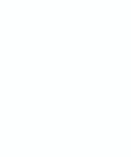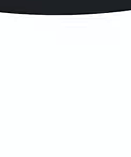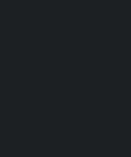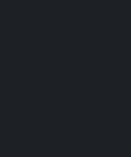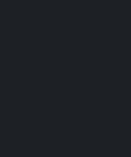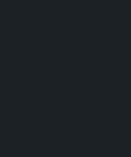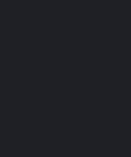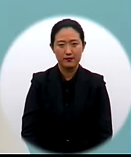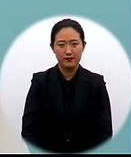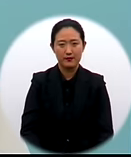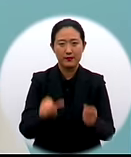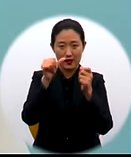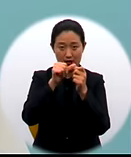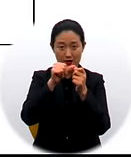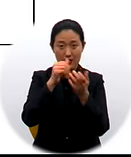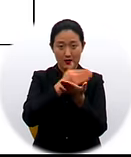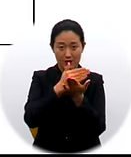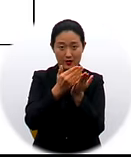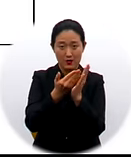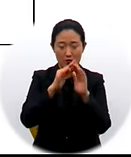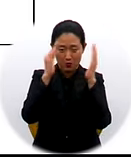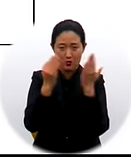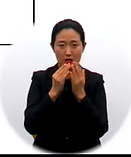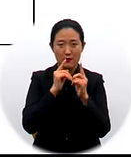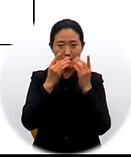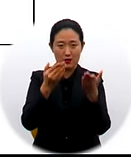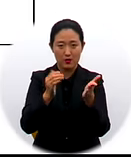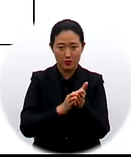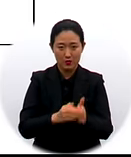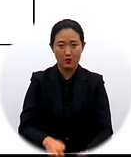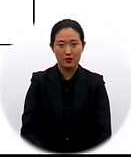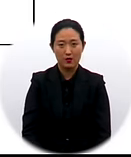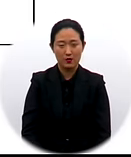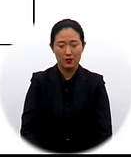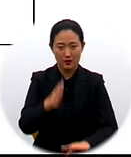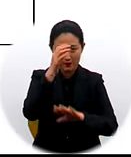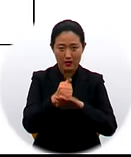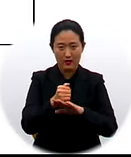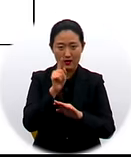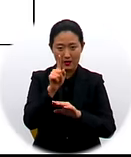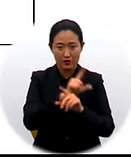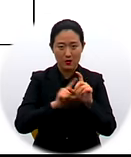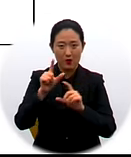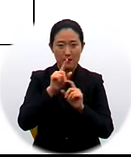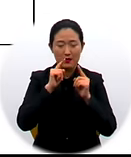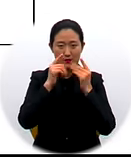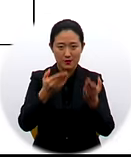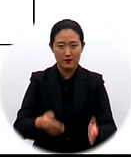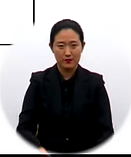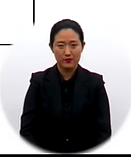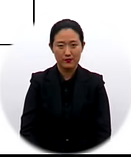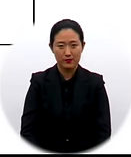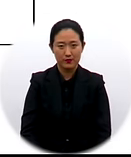때문입니다. 다섯 가지 트렌드를 모두 다뤄봤고요. 마지막으로 제가 진로설계 팁을 하나 드리려고 합니다. 이건 제가 많이